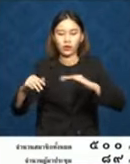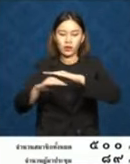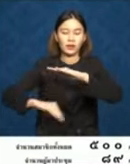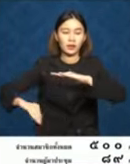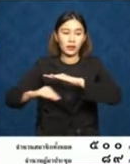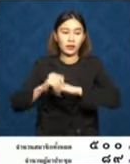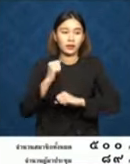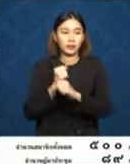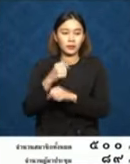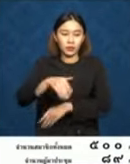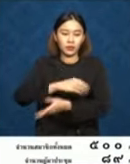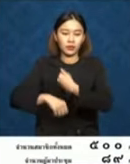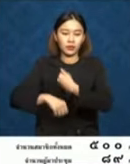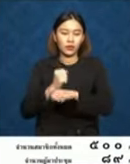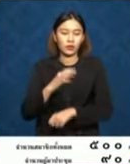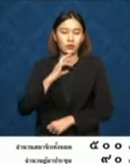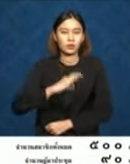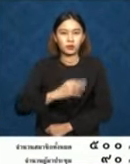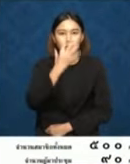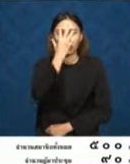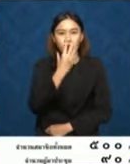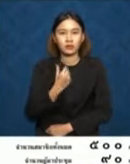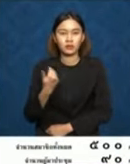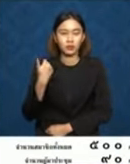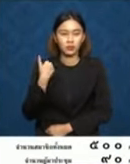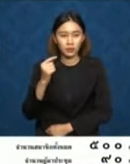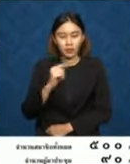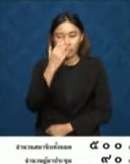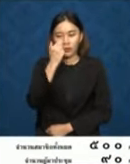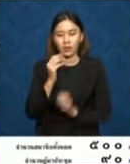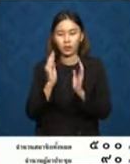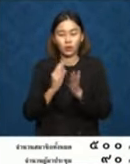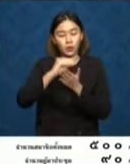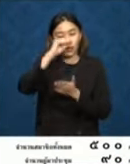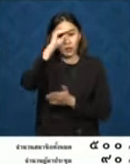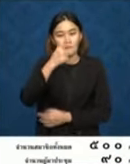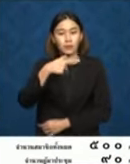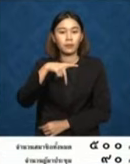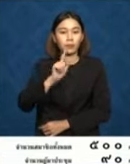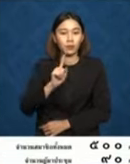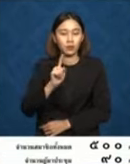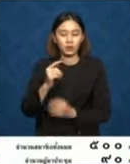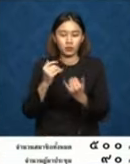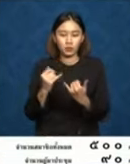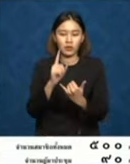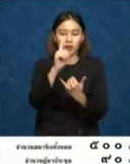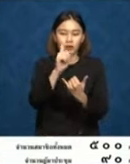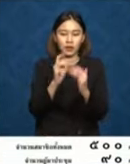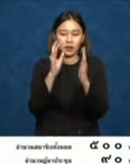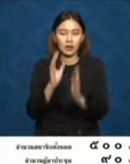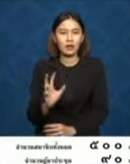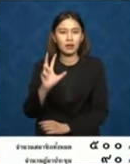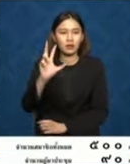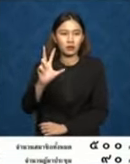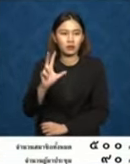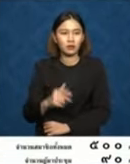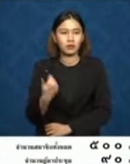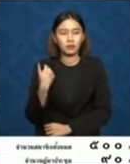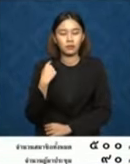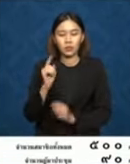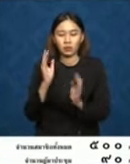การลูกเสือเรื่องนี้เศร้าสลดมากนะคะเพราะว่าทำให้นักเรียนระดับชั้นประถมศึกษาเสียชีวิตถึง3รายและ